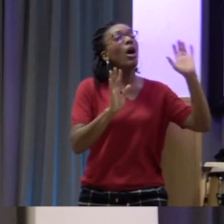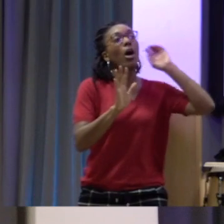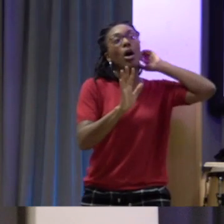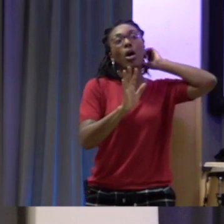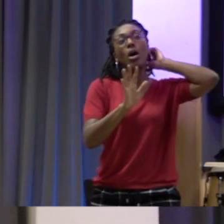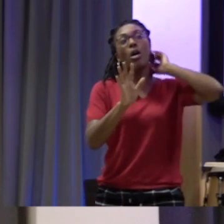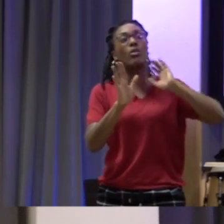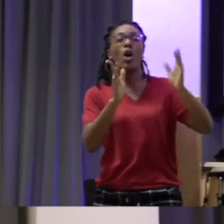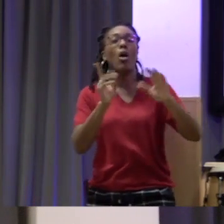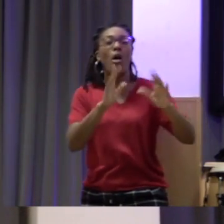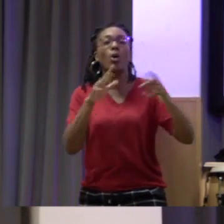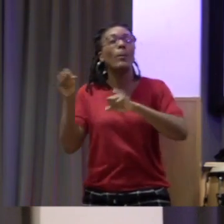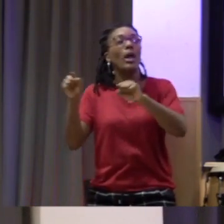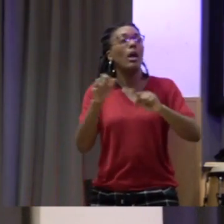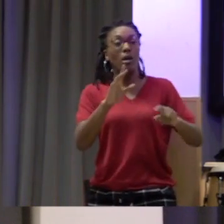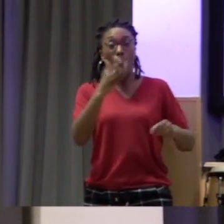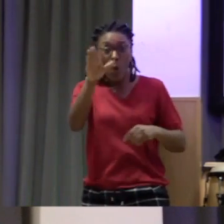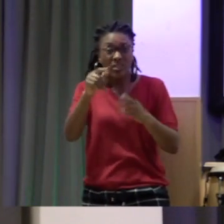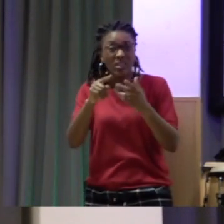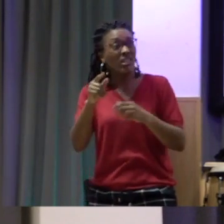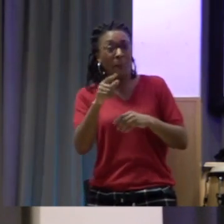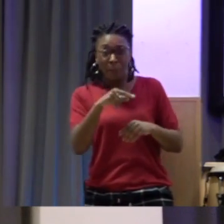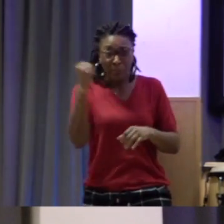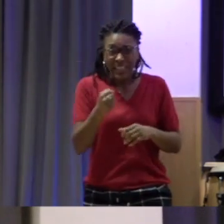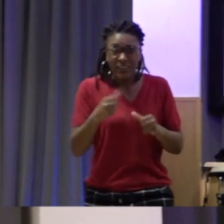traité avec mépris l'invitation. Et pire,